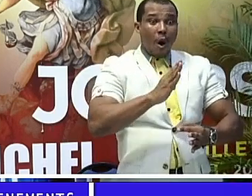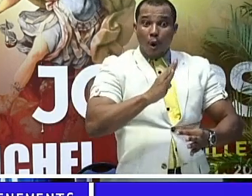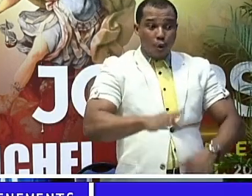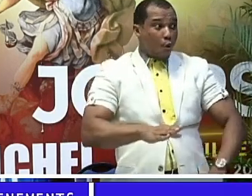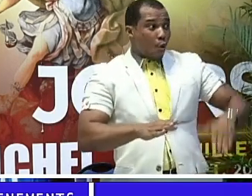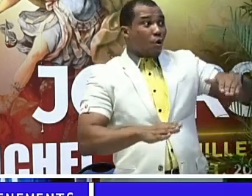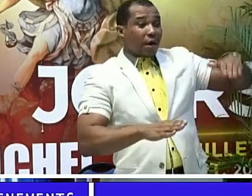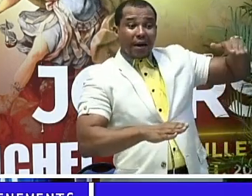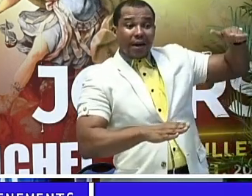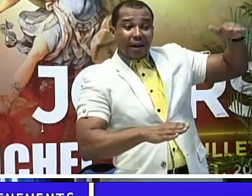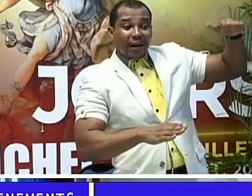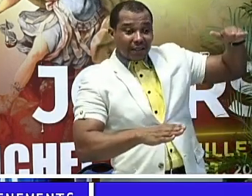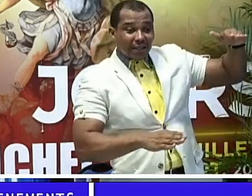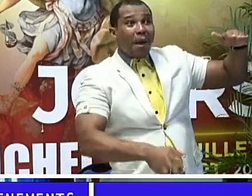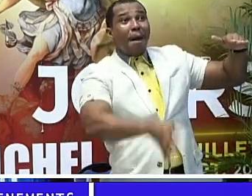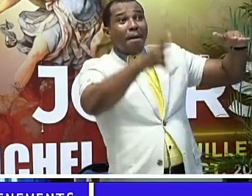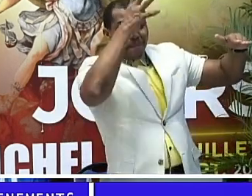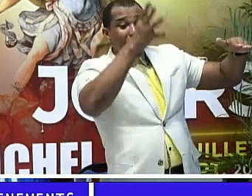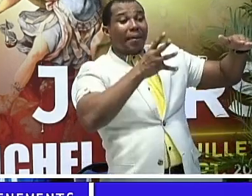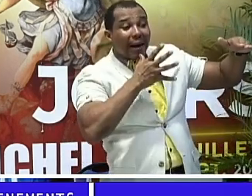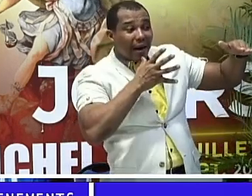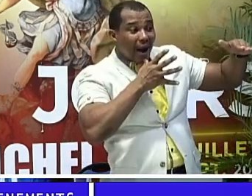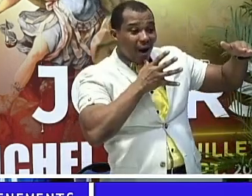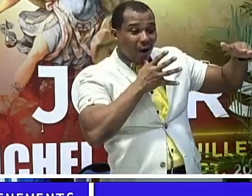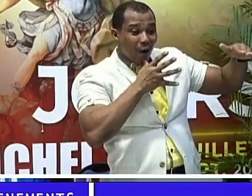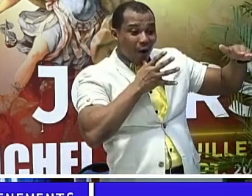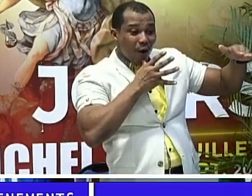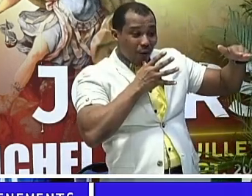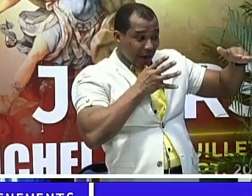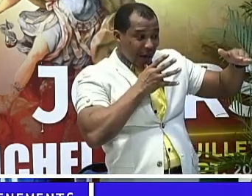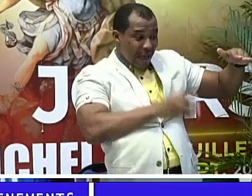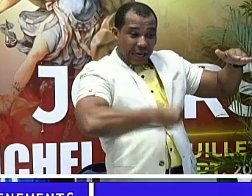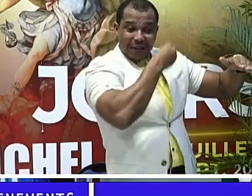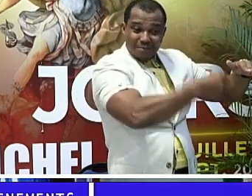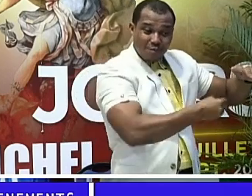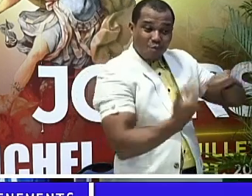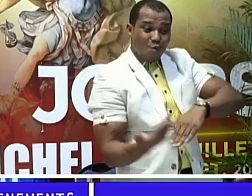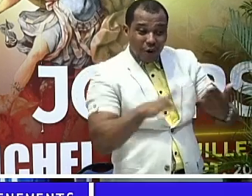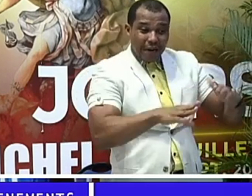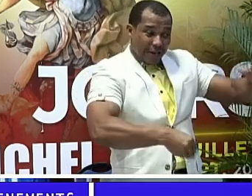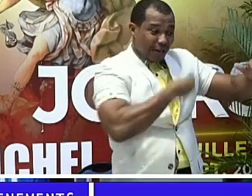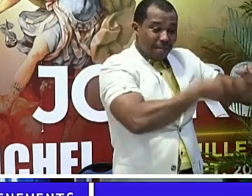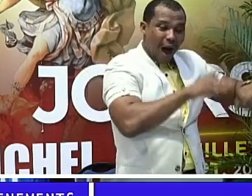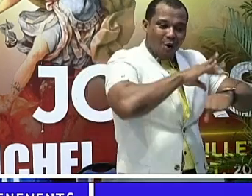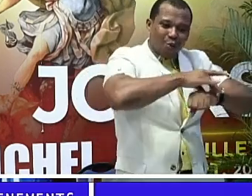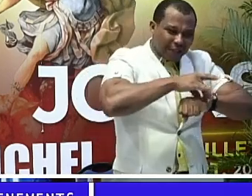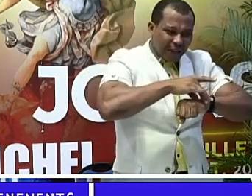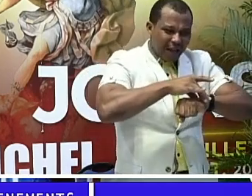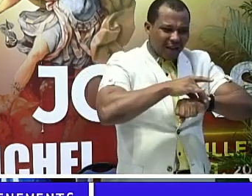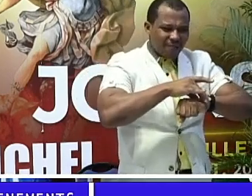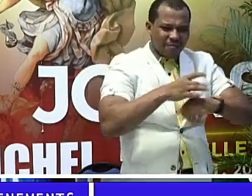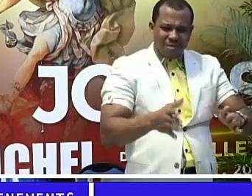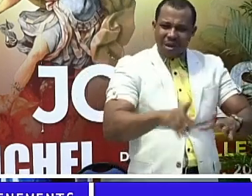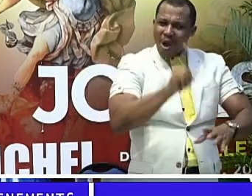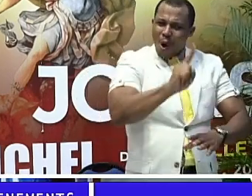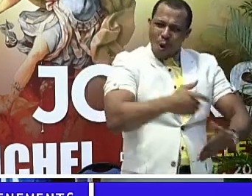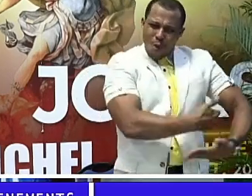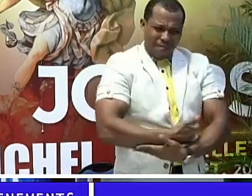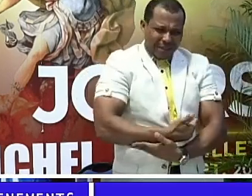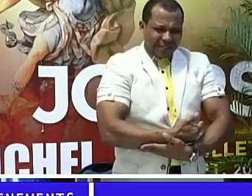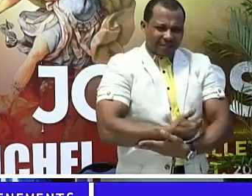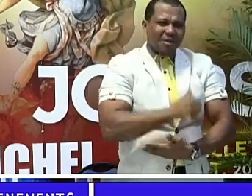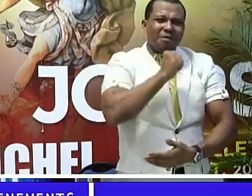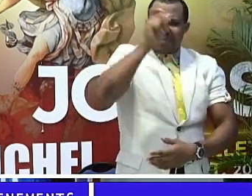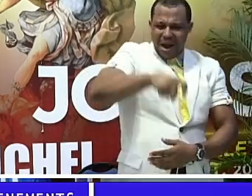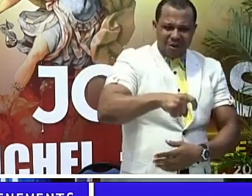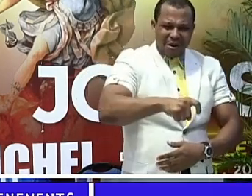dès li pour commencer travail pour arriver plus loin. Yo petit pas doué jambe contenter de richesse yon parent pour le